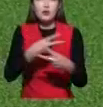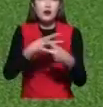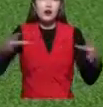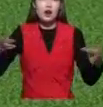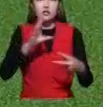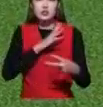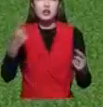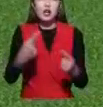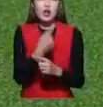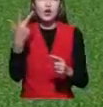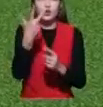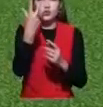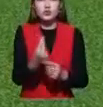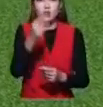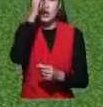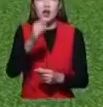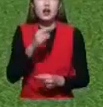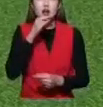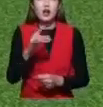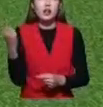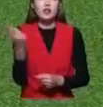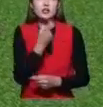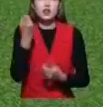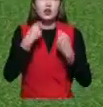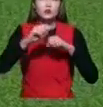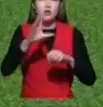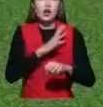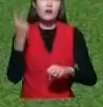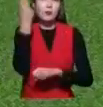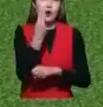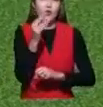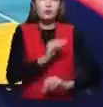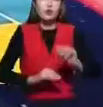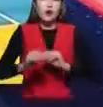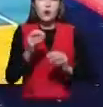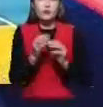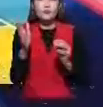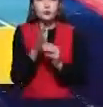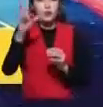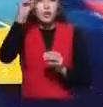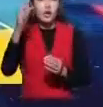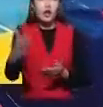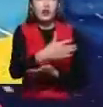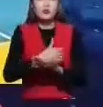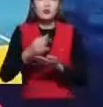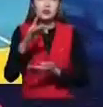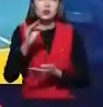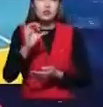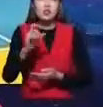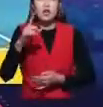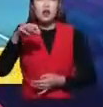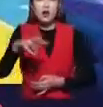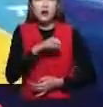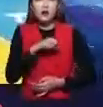Ал алғашқы 3 кезеңде қазандықтар паркет иелерін жеңді. Астана құрамында 15 ұпай жинаған Ройс Хам мен өз